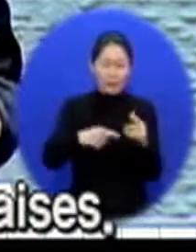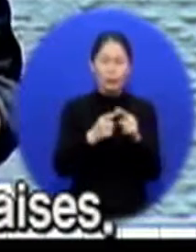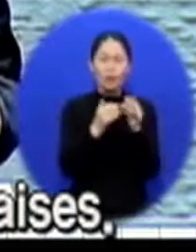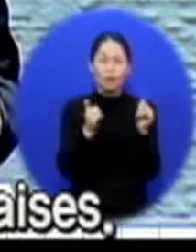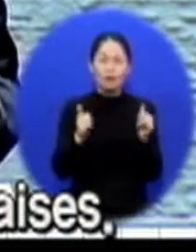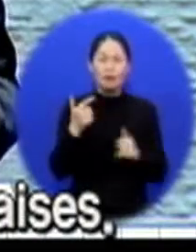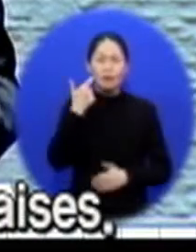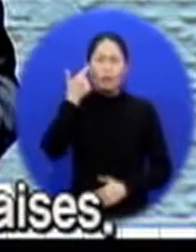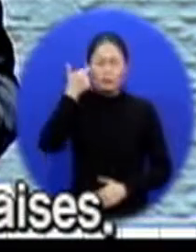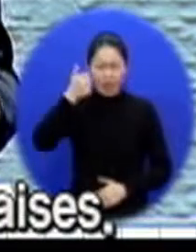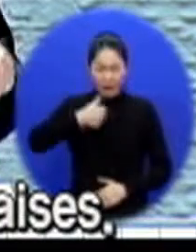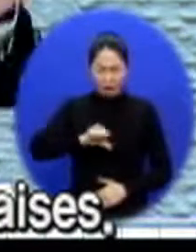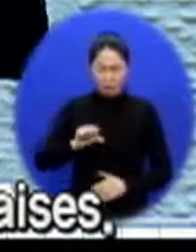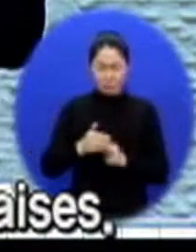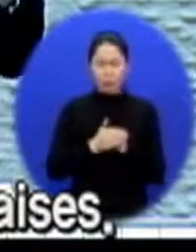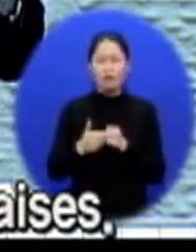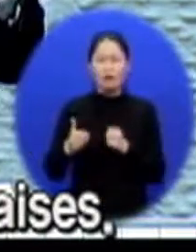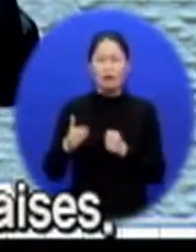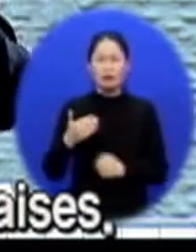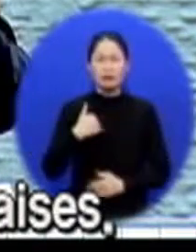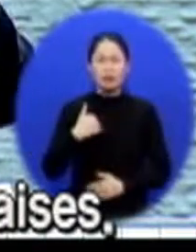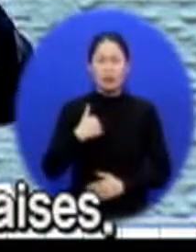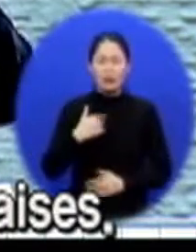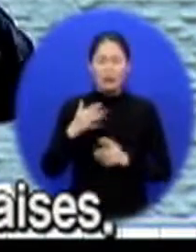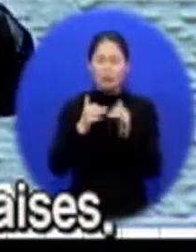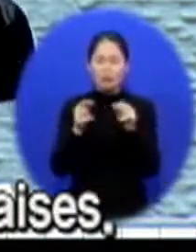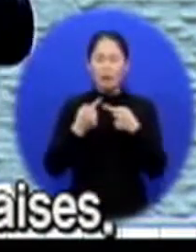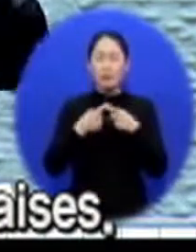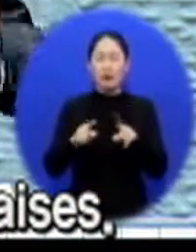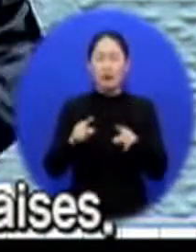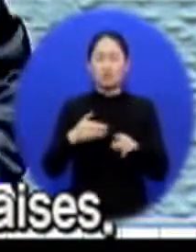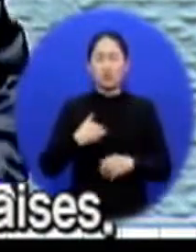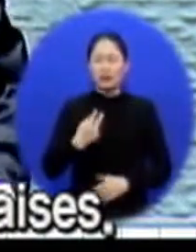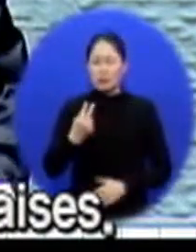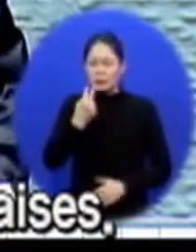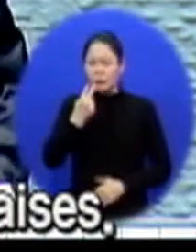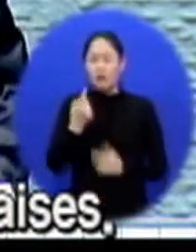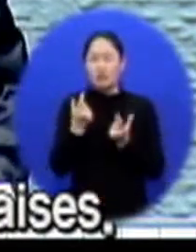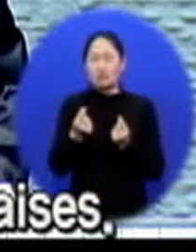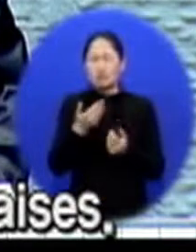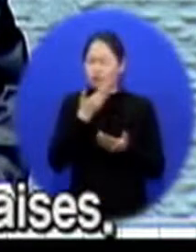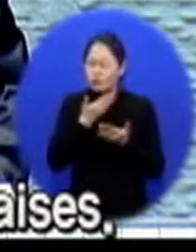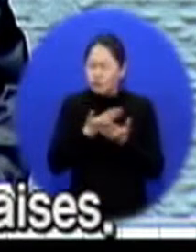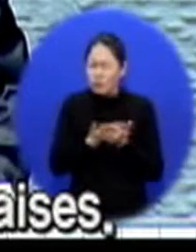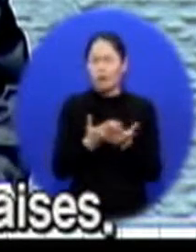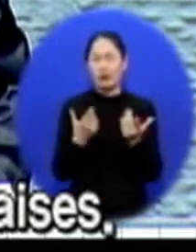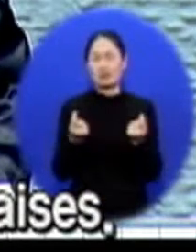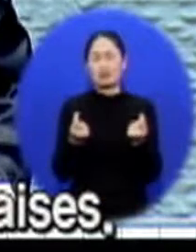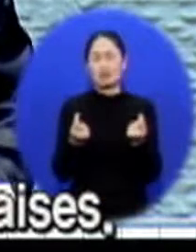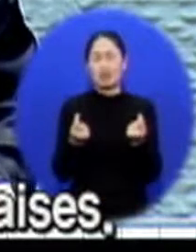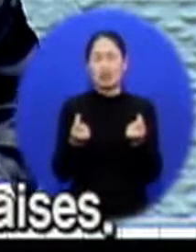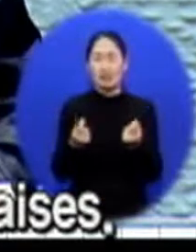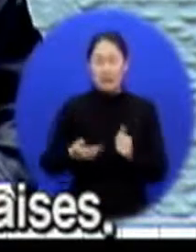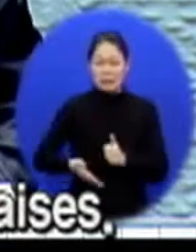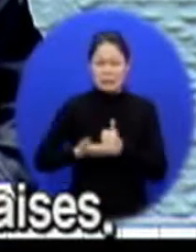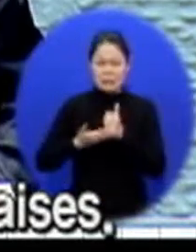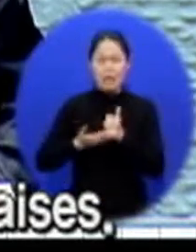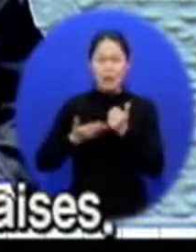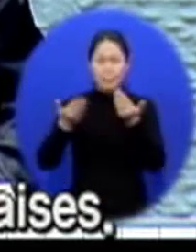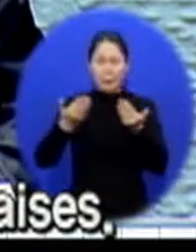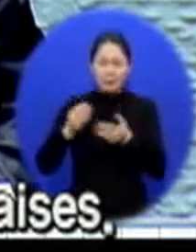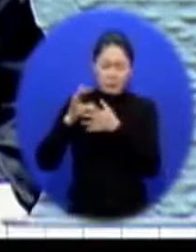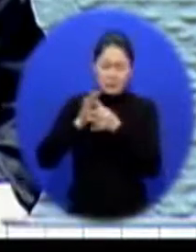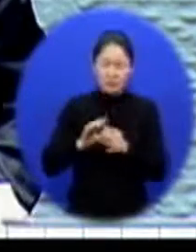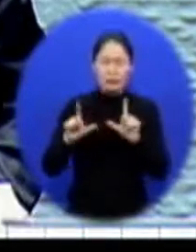목사의 아들로서 사람들의 평가는 저에게 생명과 같이 중요한 것이었어요 칭찬 들으며 살아야